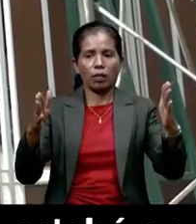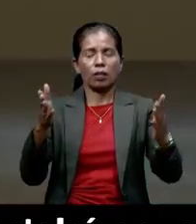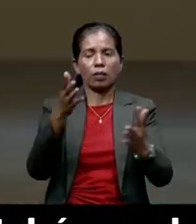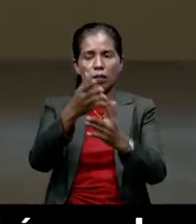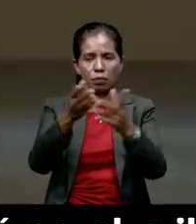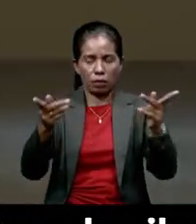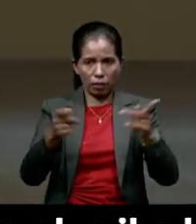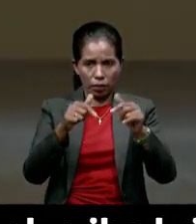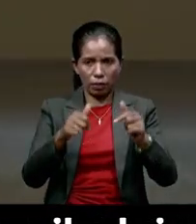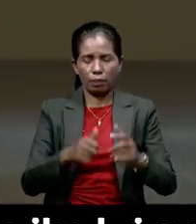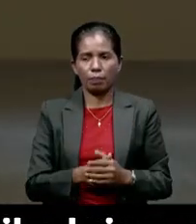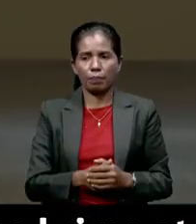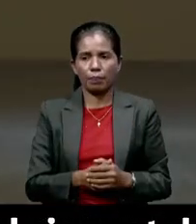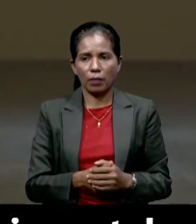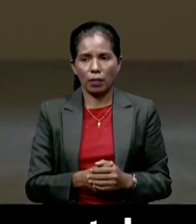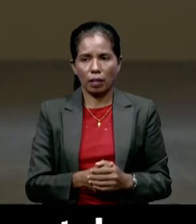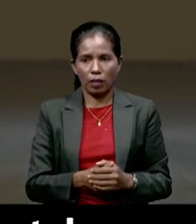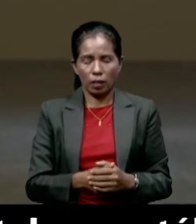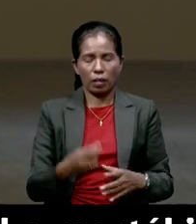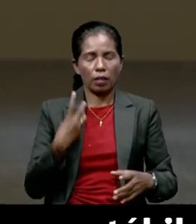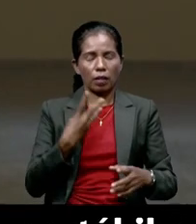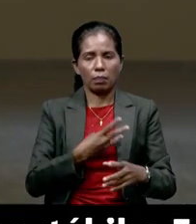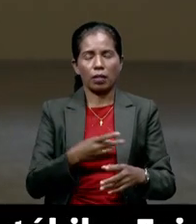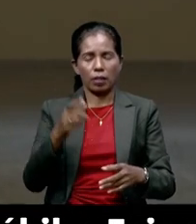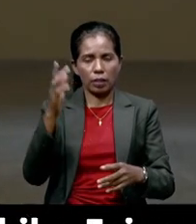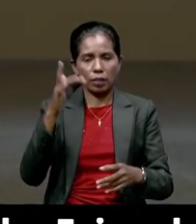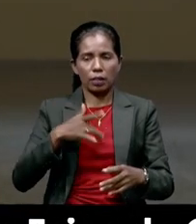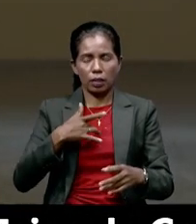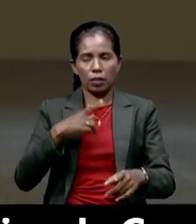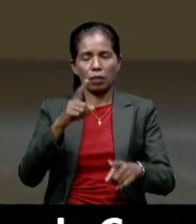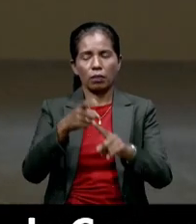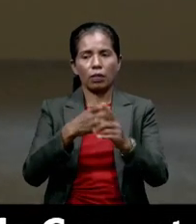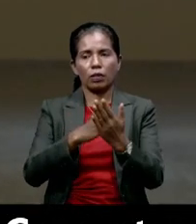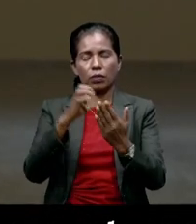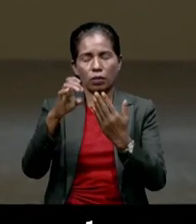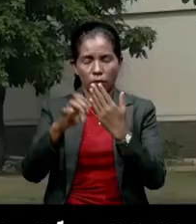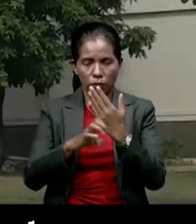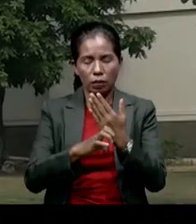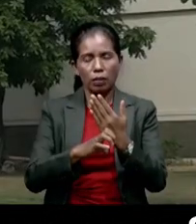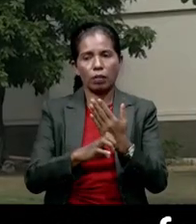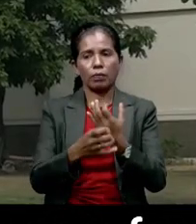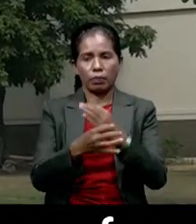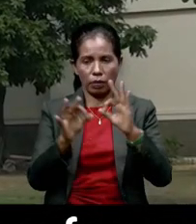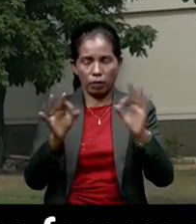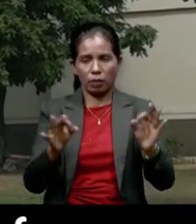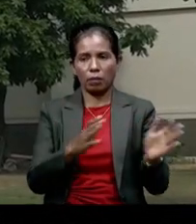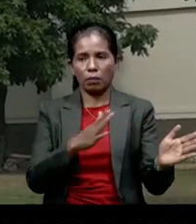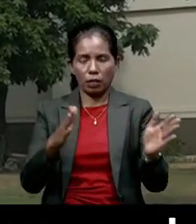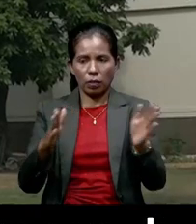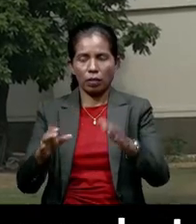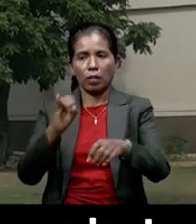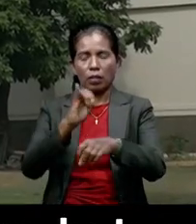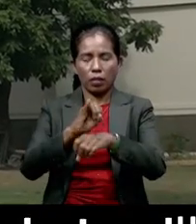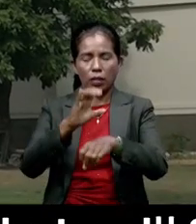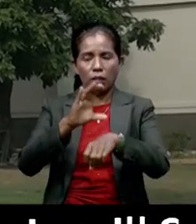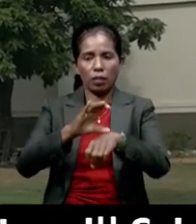ini. Finishnya menurut perkiraan kami akhir bulan Juni 2024 selesai. Proses rehabilitasi Igreja